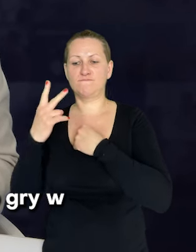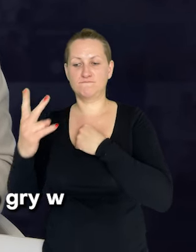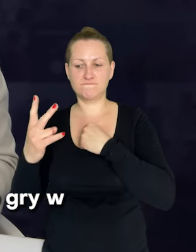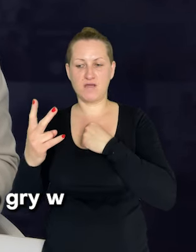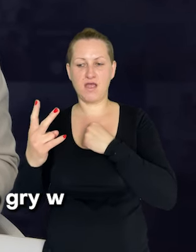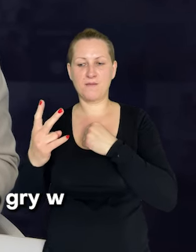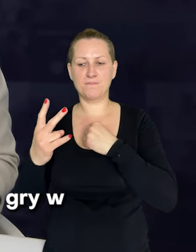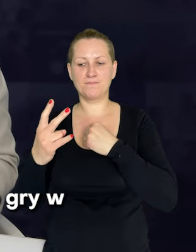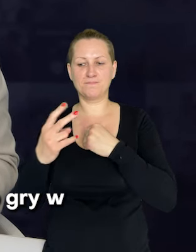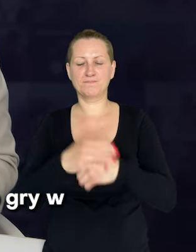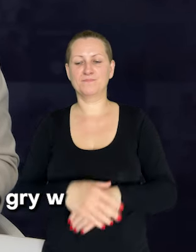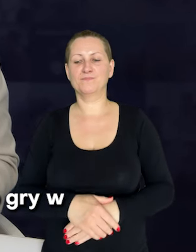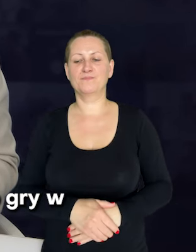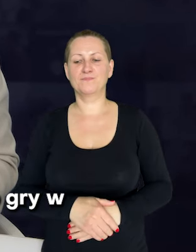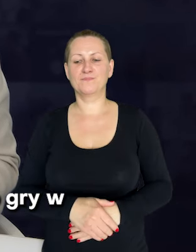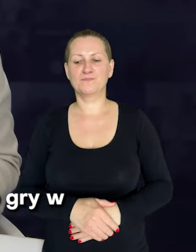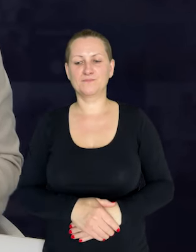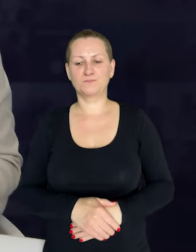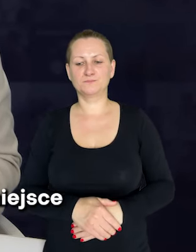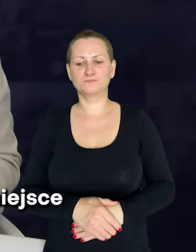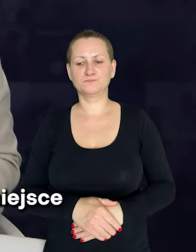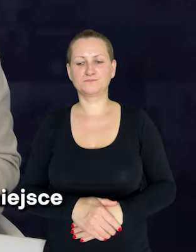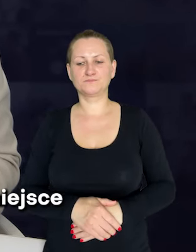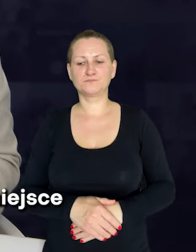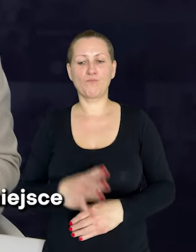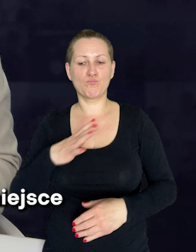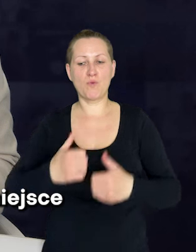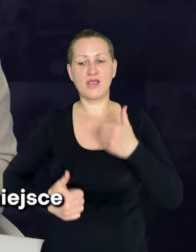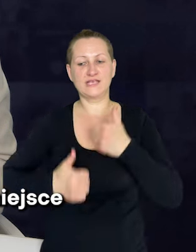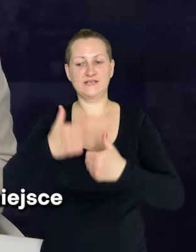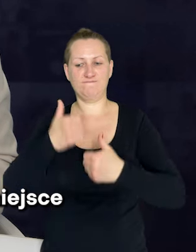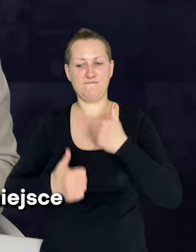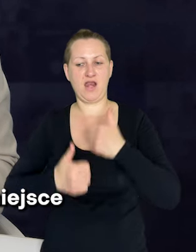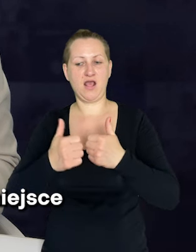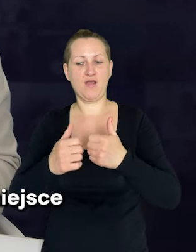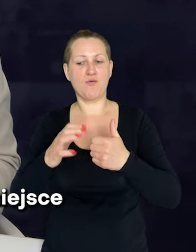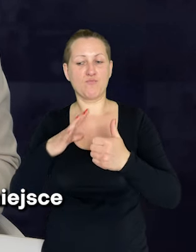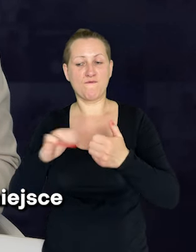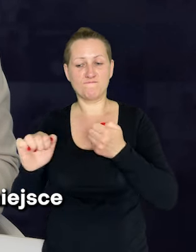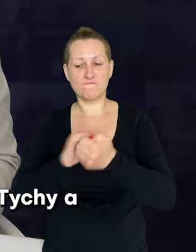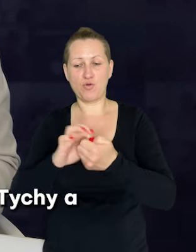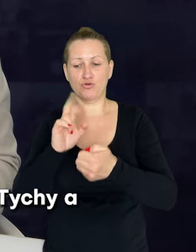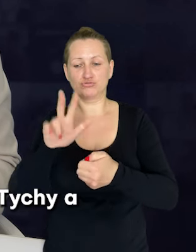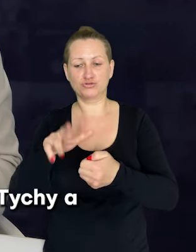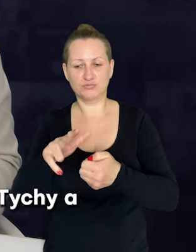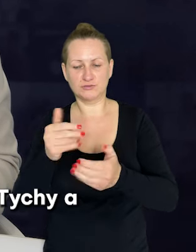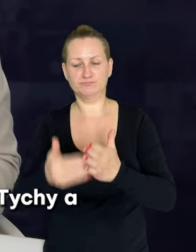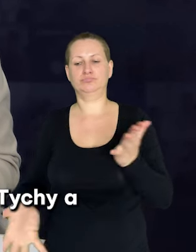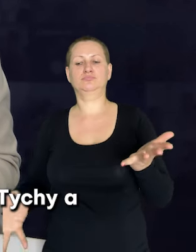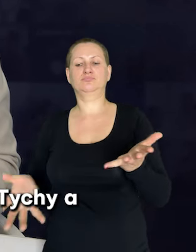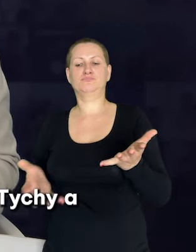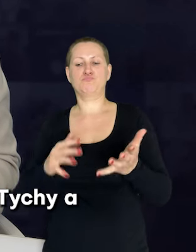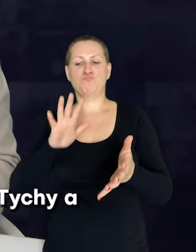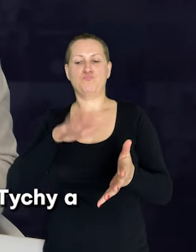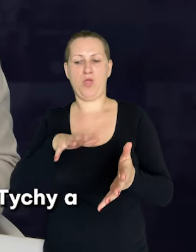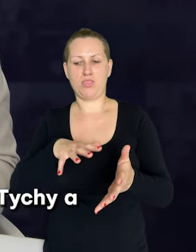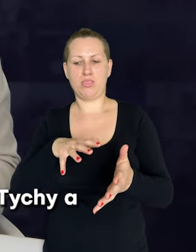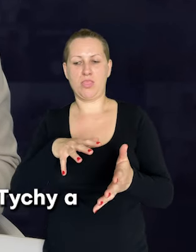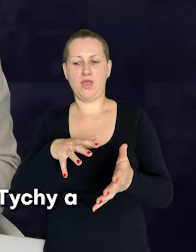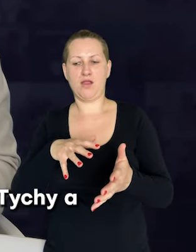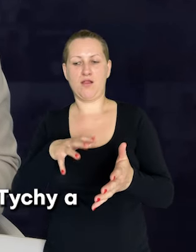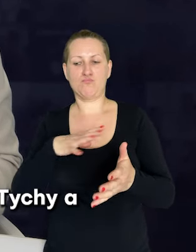97-92, tracąc tym samym szansę gry w finale. Rywalem naszej drużyny w walce o trzecie miejsce będzie przegrany piątego decydującego meczu